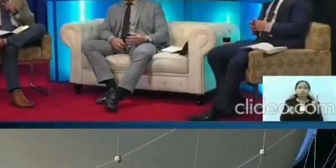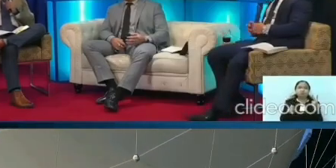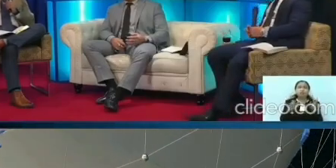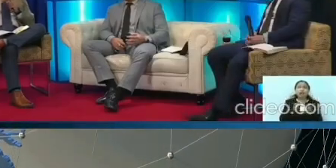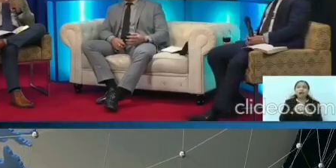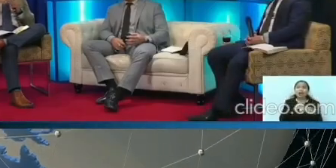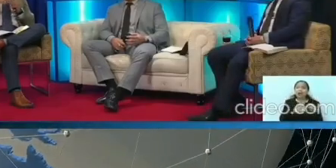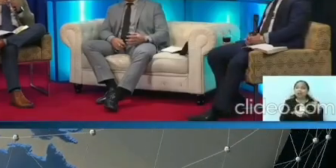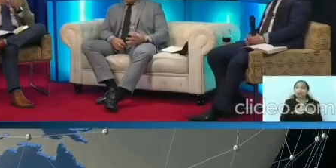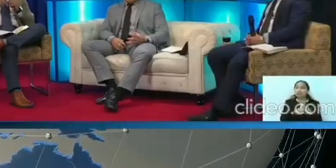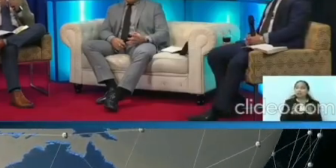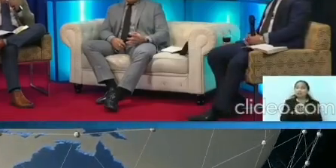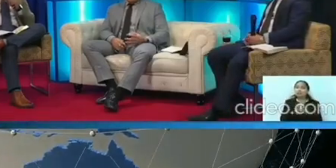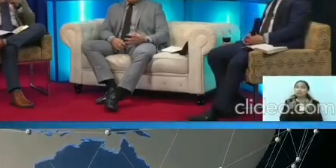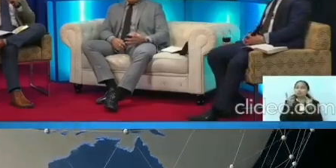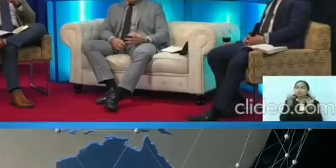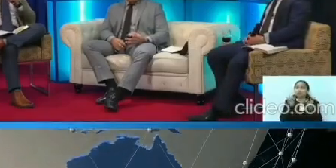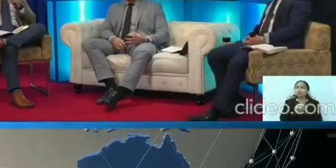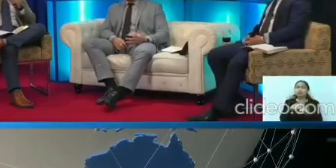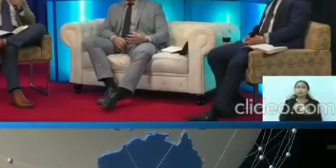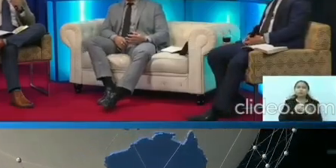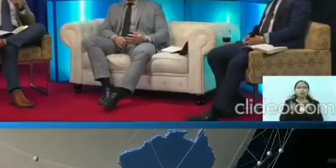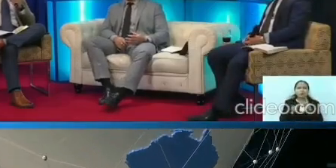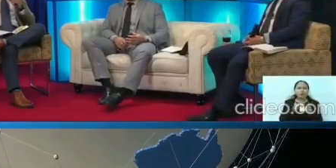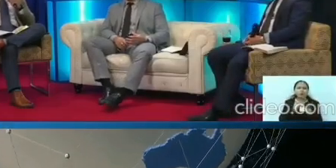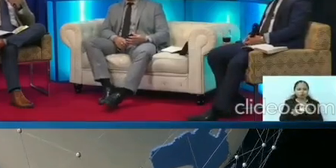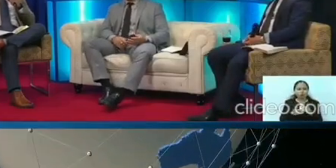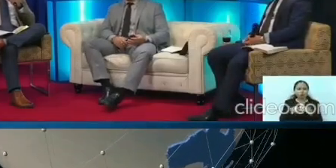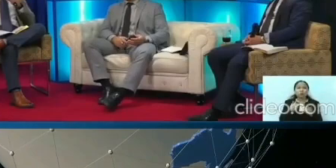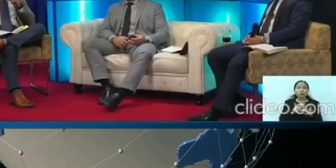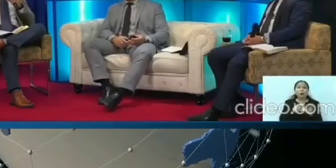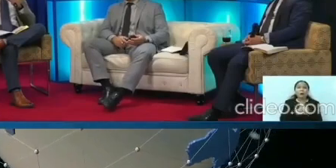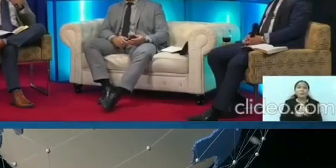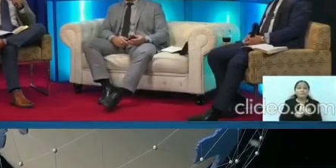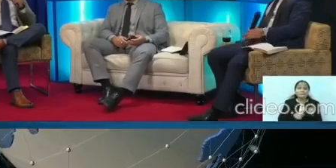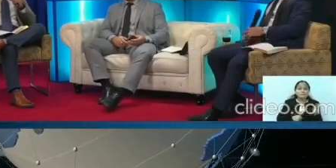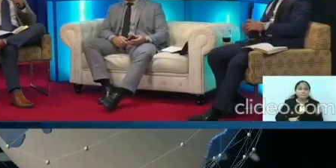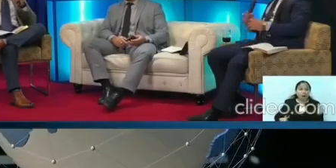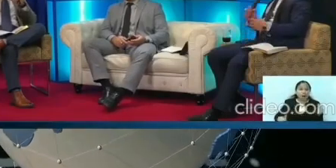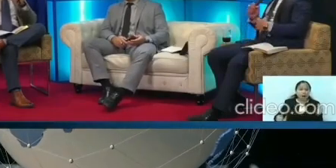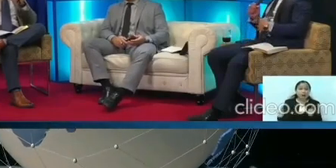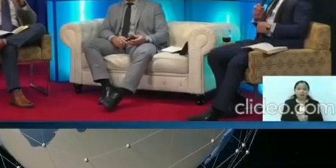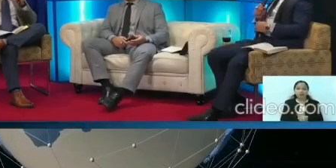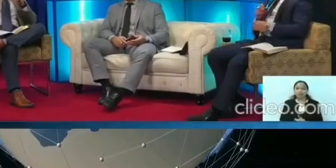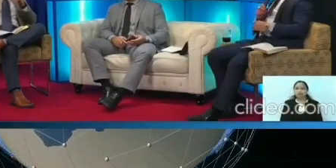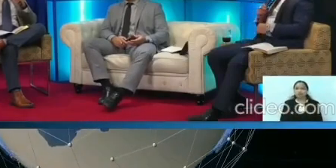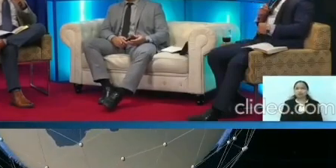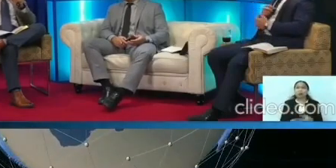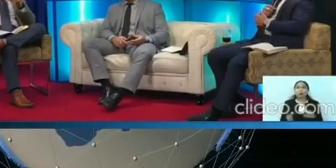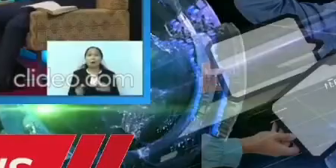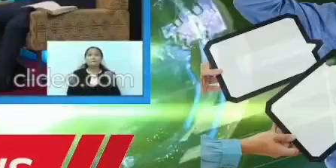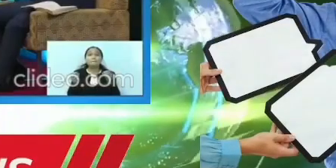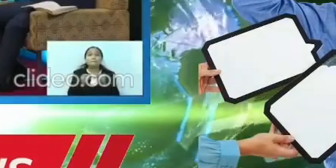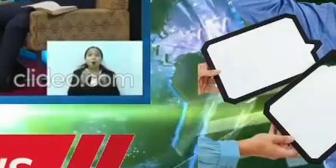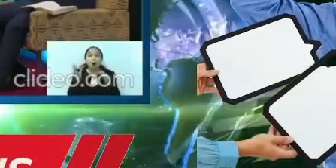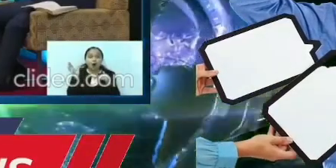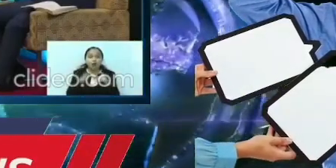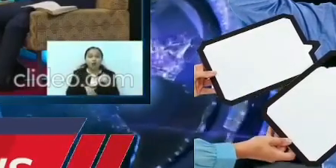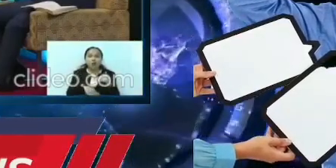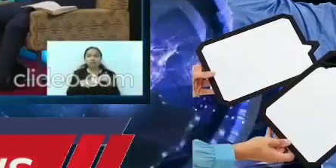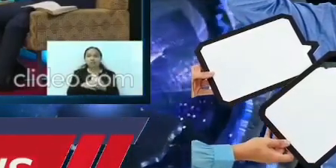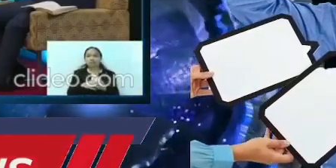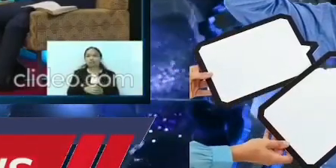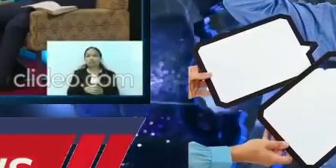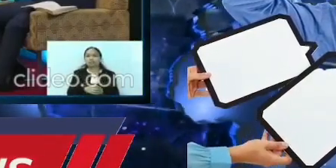yun, pinag-uusapan natin. Surpassing. Yung kala ng mundo na yun na yung victory, more than pa pala yun sa Diyos. Yun